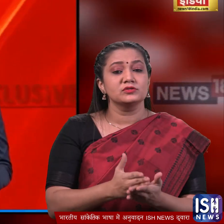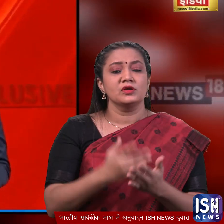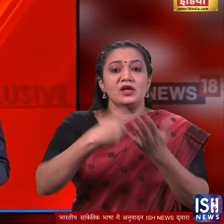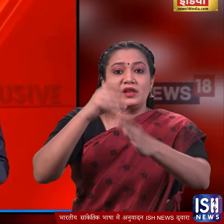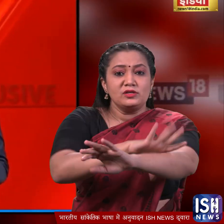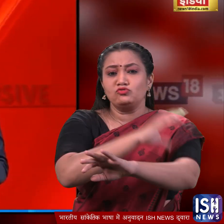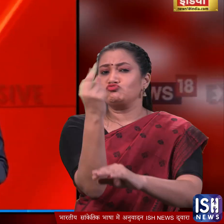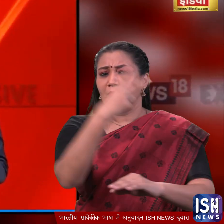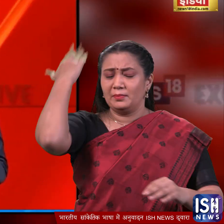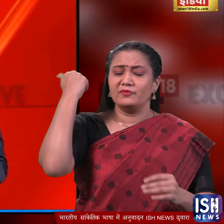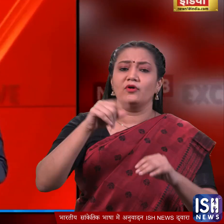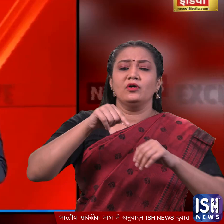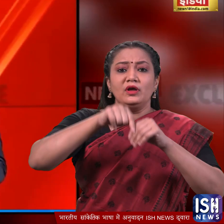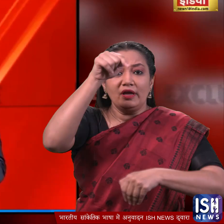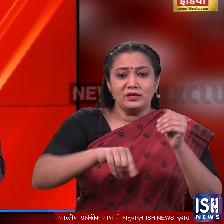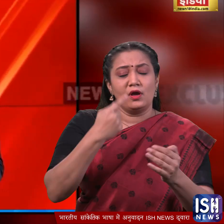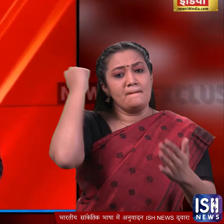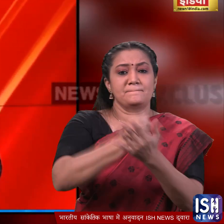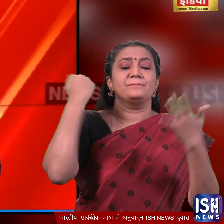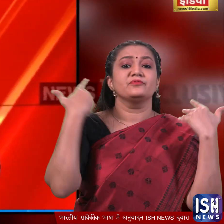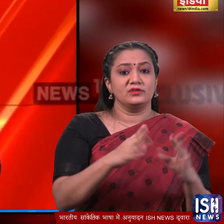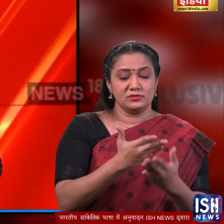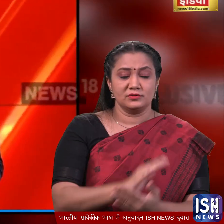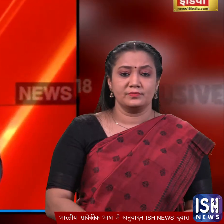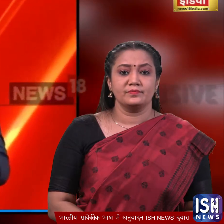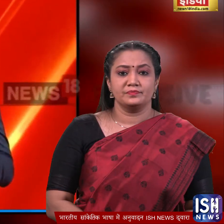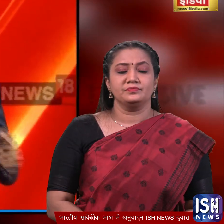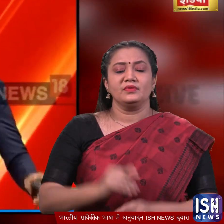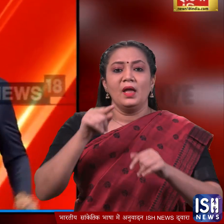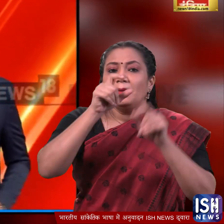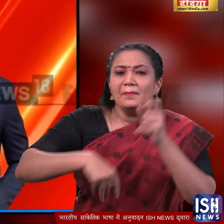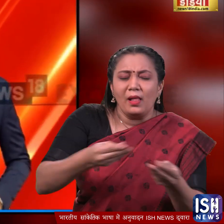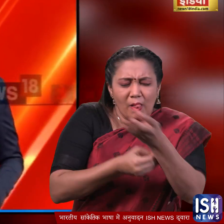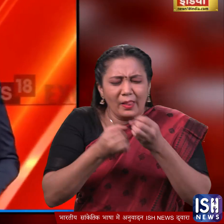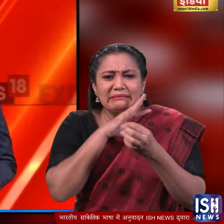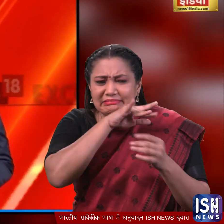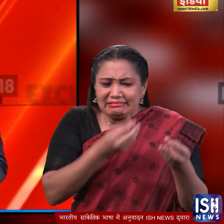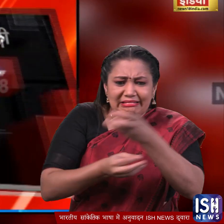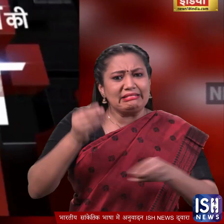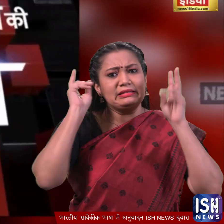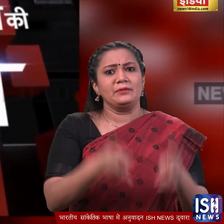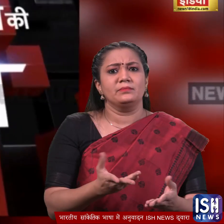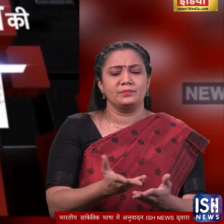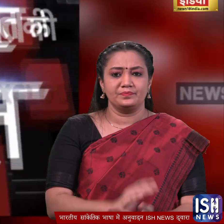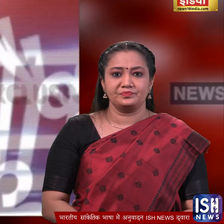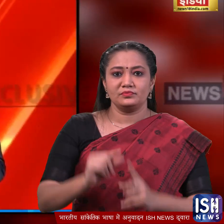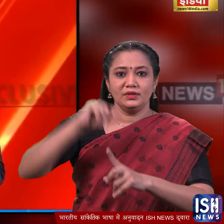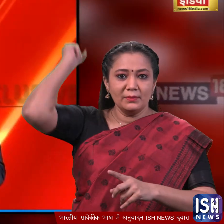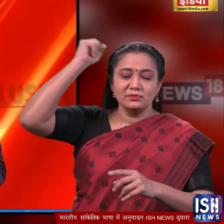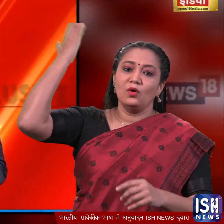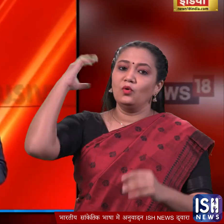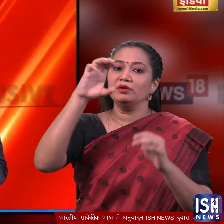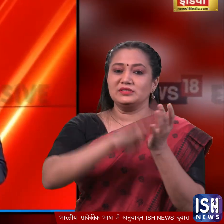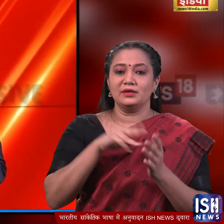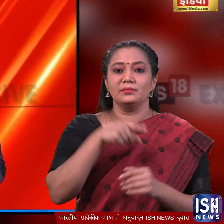और राजस्थान में तो 2 महीने पहले ही विधानसभा ने इस कानून पर मोहर लगाई। लेकिन मिलावटखोर सुधरने के लिए तैयार नहीं दिख रहे। पंजाब